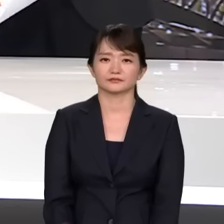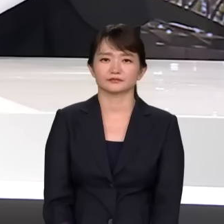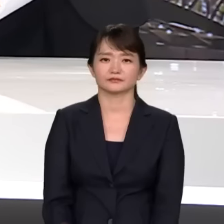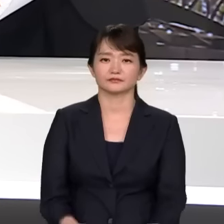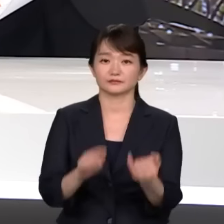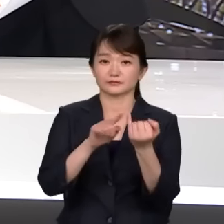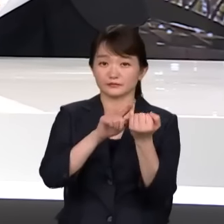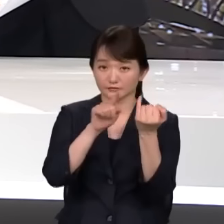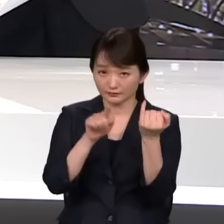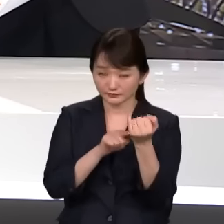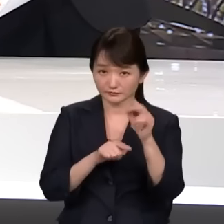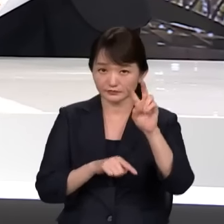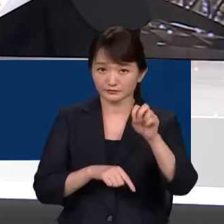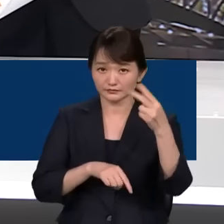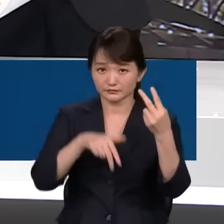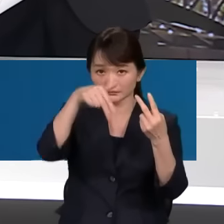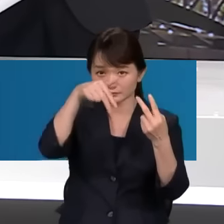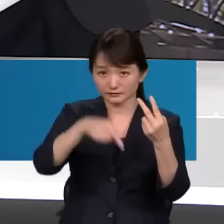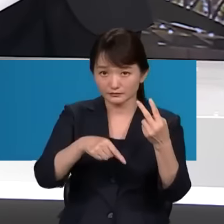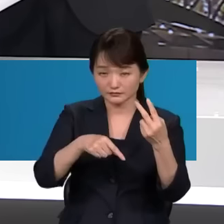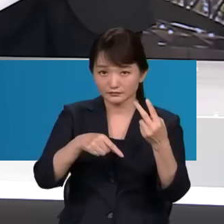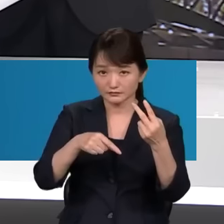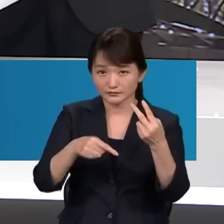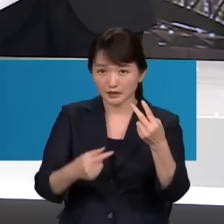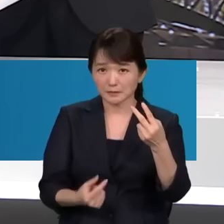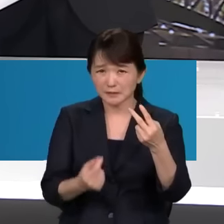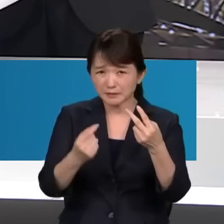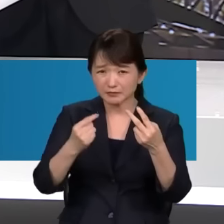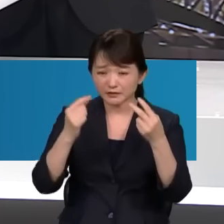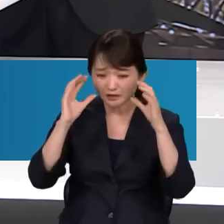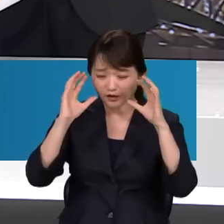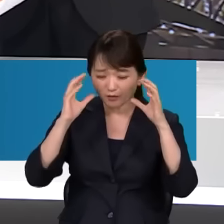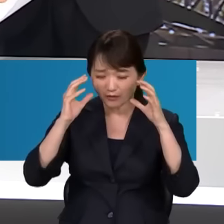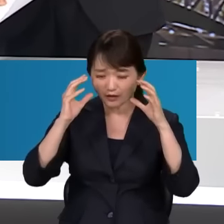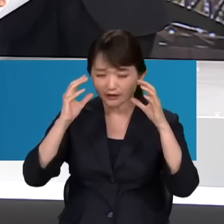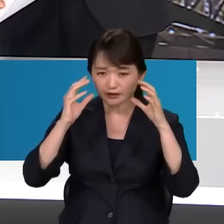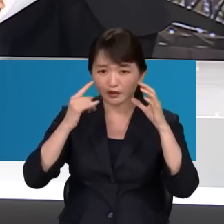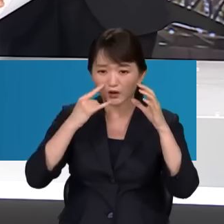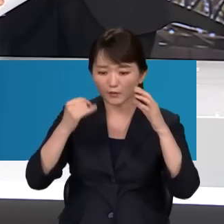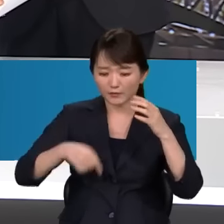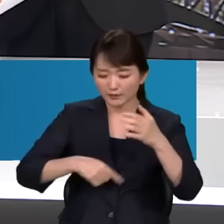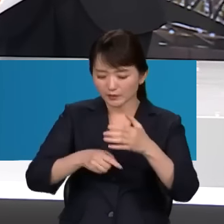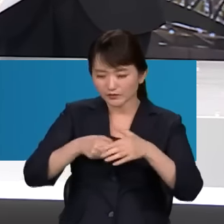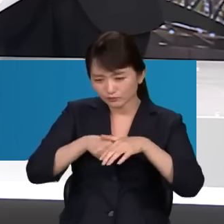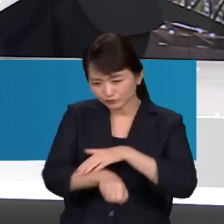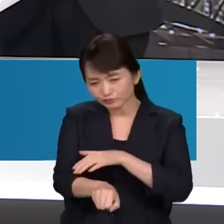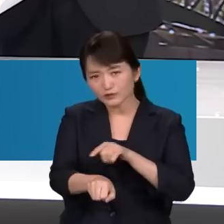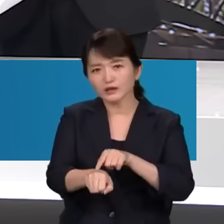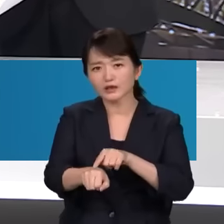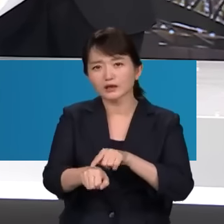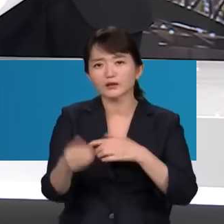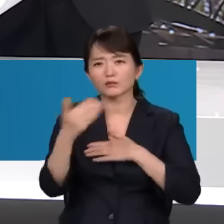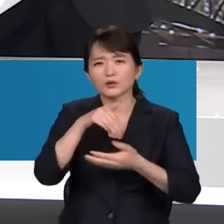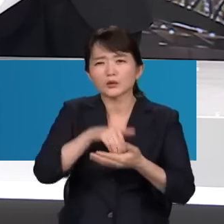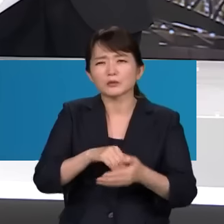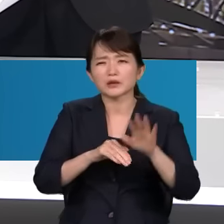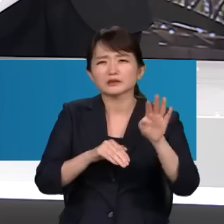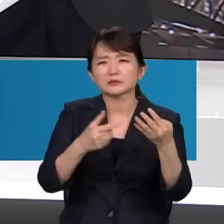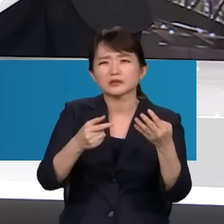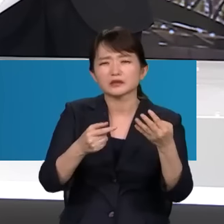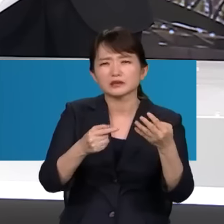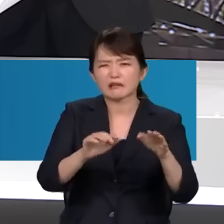네, 임신 22주 차에 너무 빨리 엄마 뱃속을 나온 형제가 있습니다. 몸무게가 고작 400g 수준,